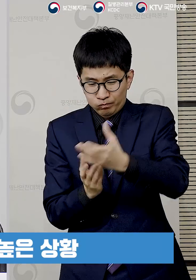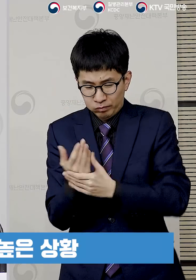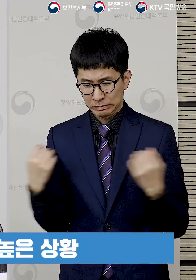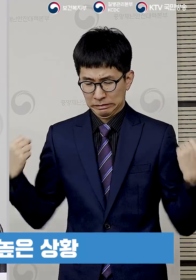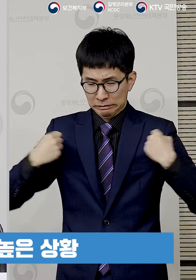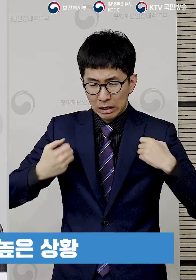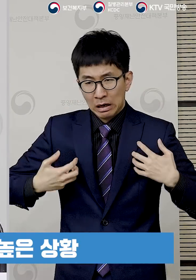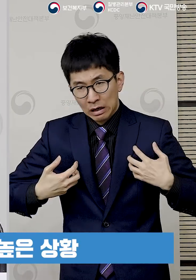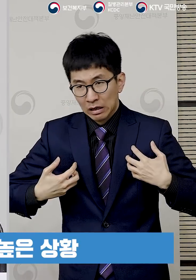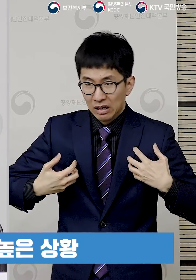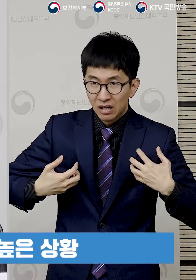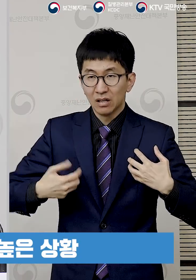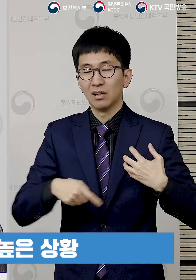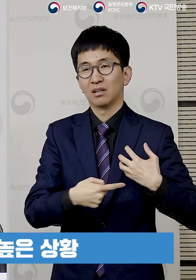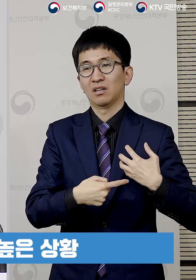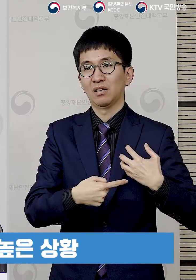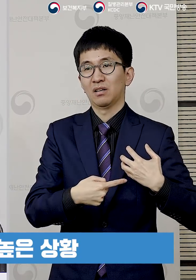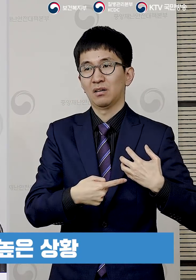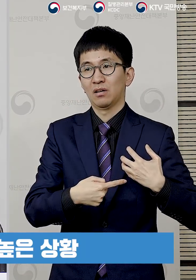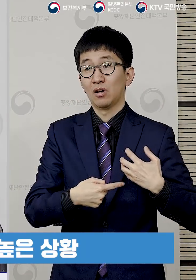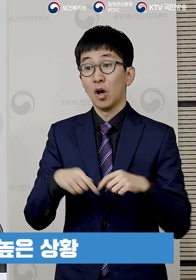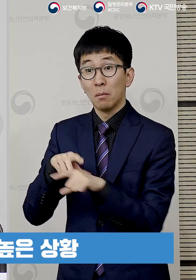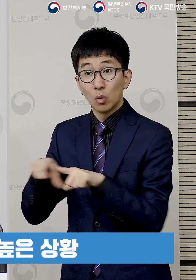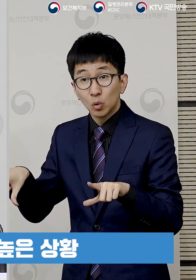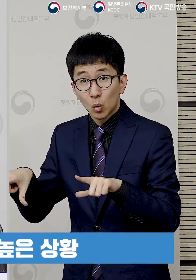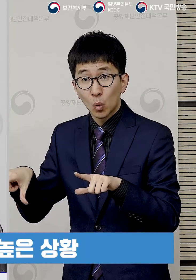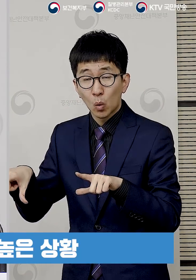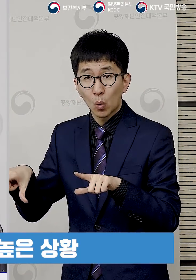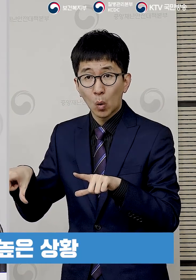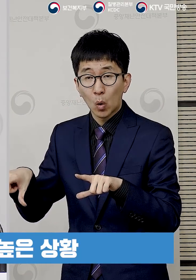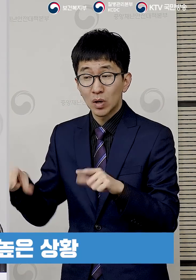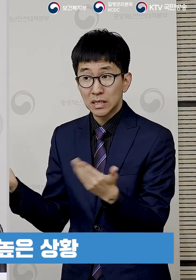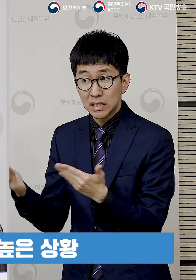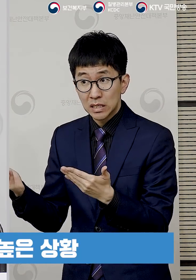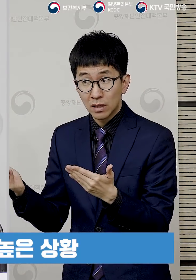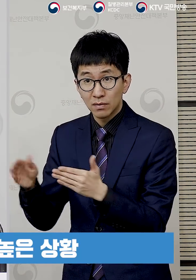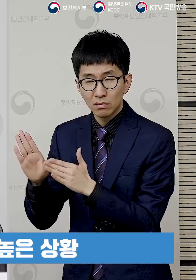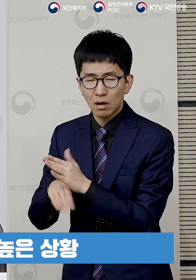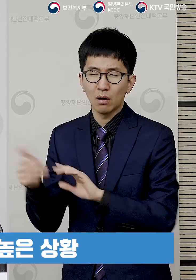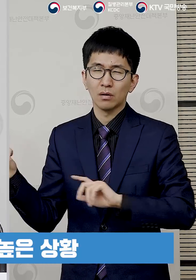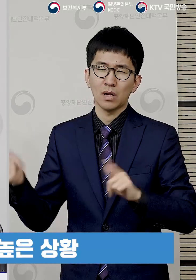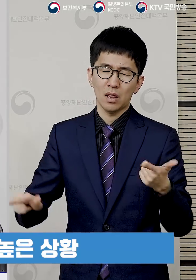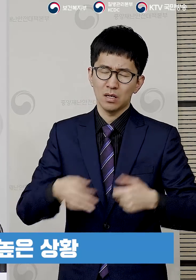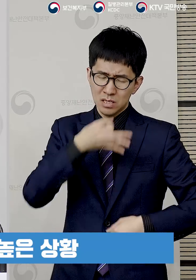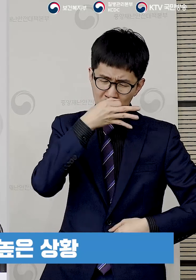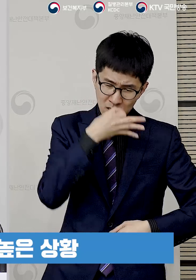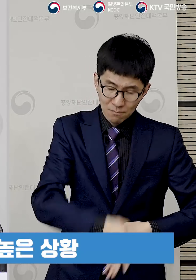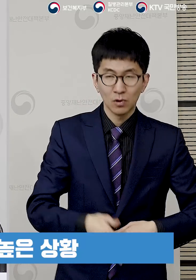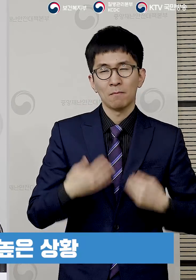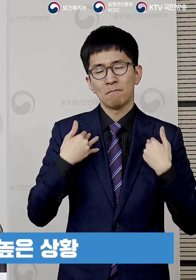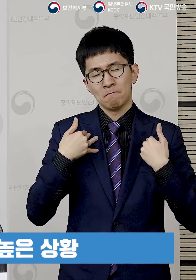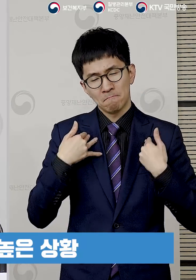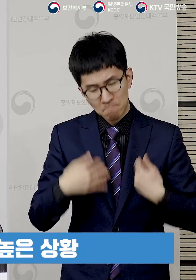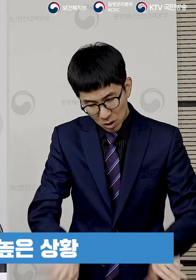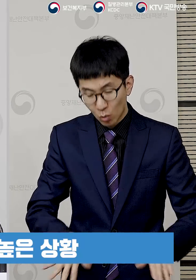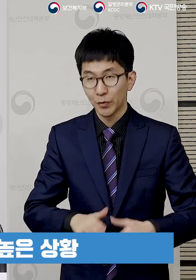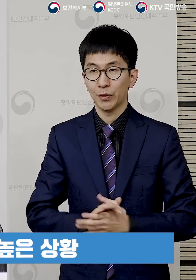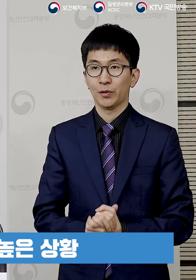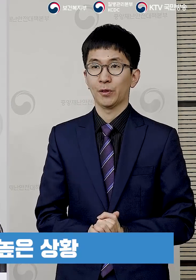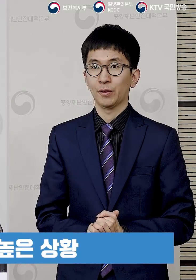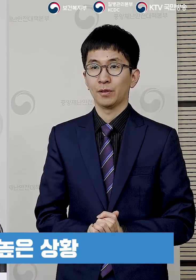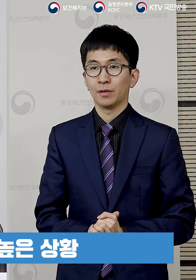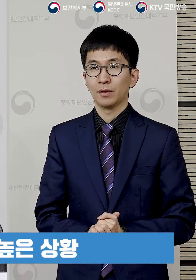때문에 일상적인 의료 현장에서의 근무 여건보다 매우 힘든 상황입니다. 육체적인 피로도도 커지고,